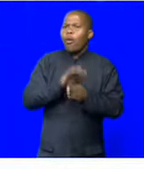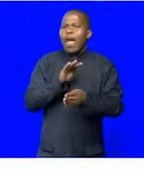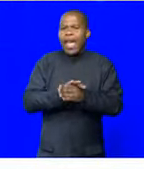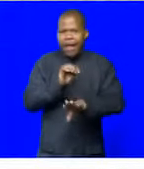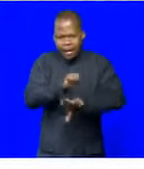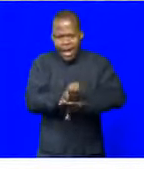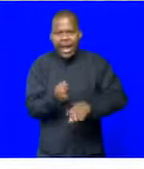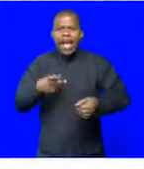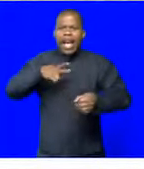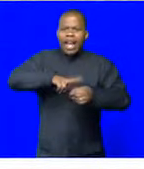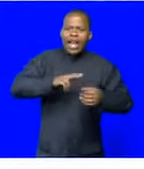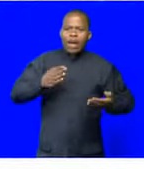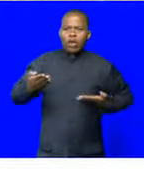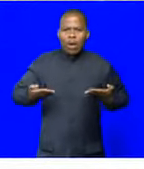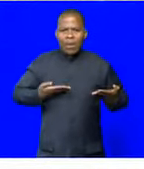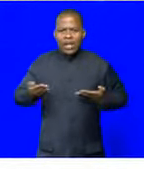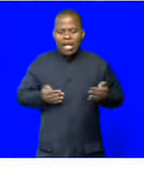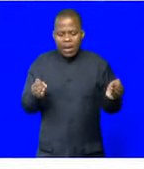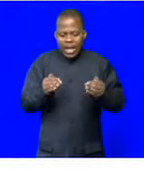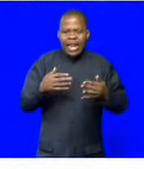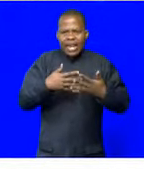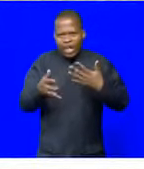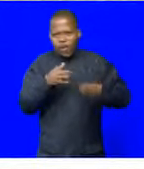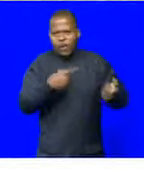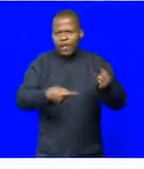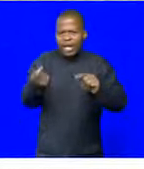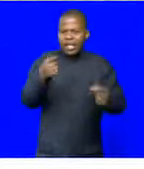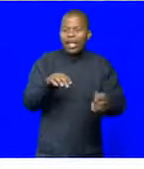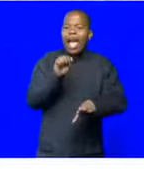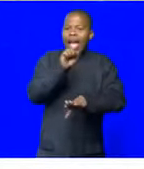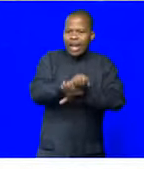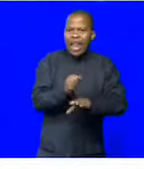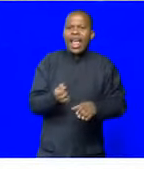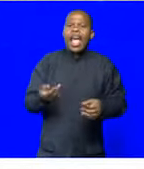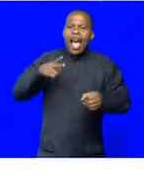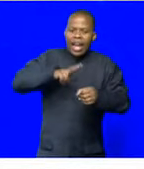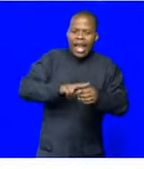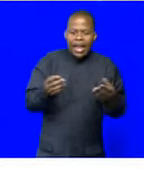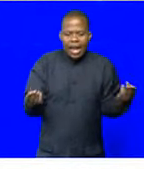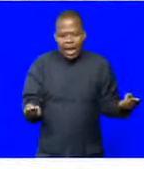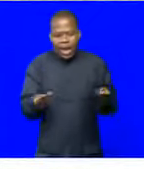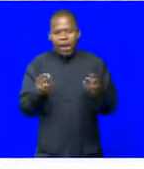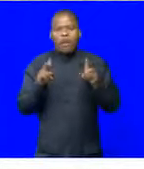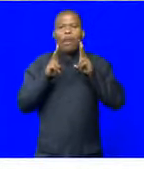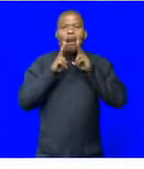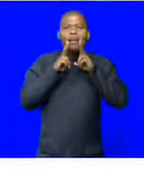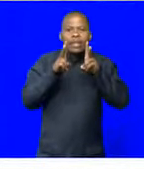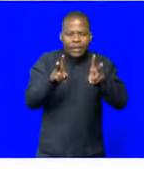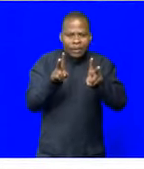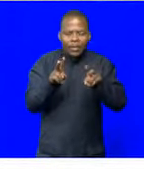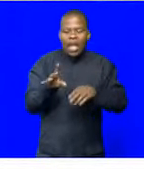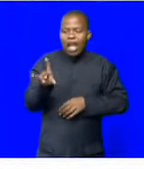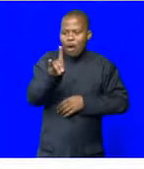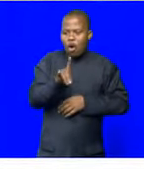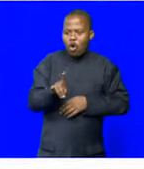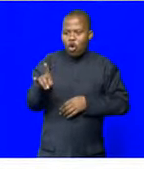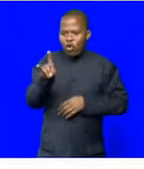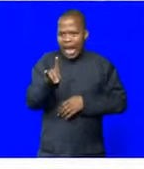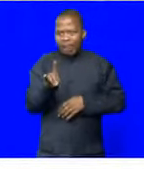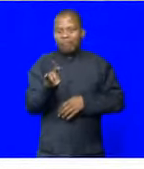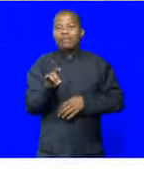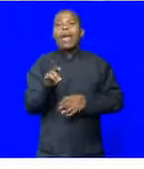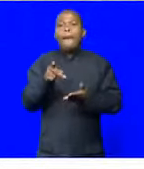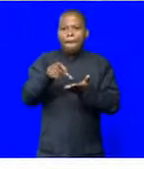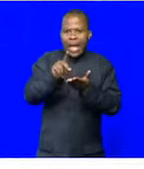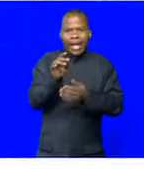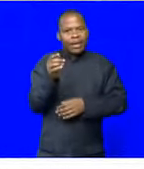labosomabhizinisi labancane bathengise kulo mcimbi bese emahhotela alalisa tivakashi letisuke etide kulo mcimbi. Fakutse kuvetela